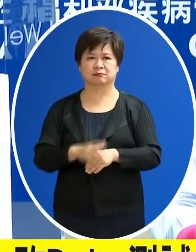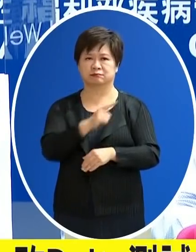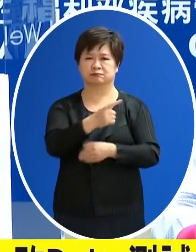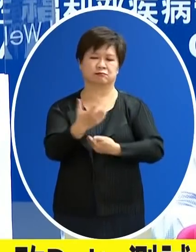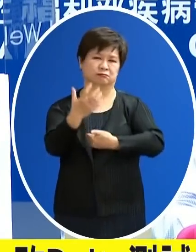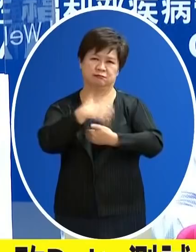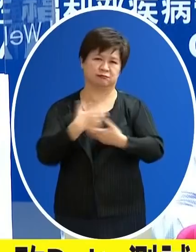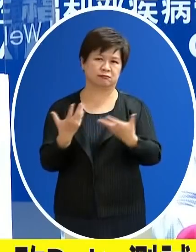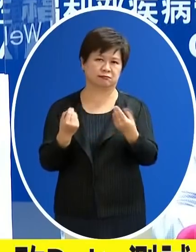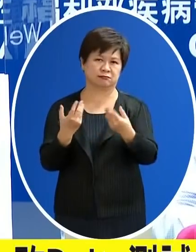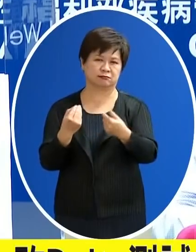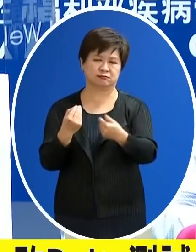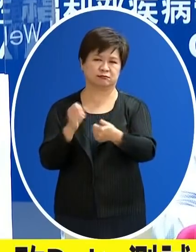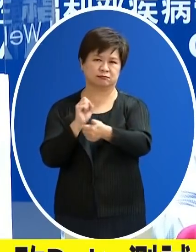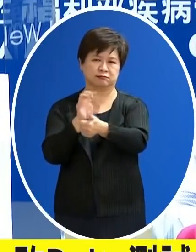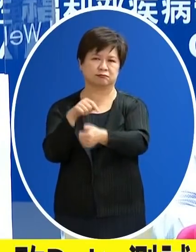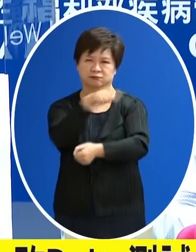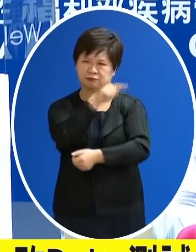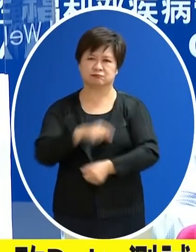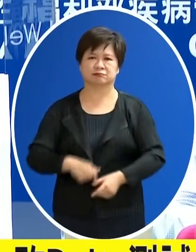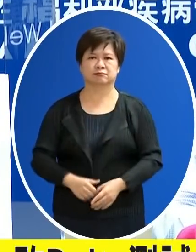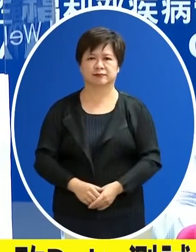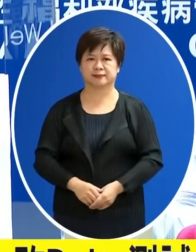一个打法了哈。